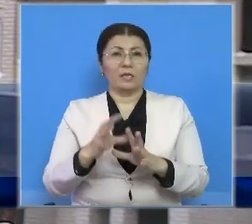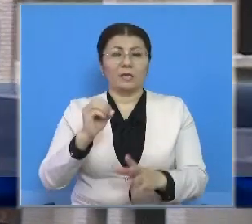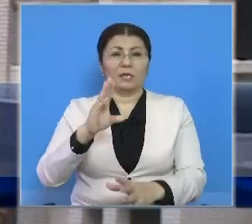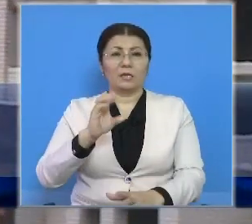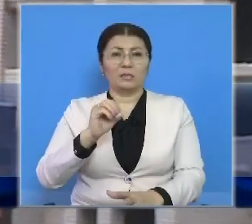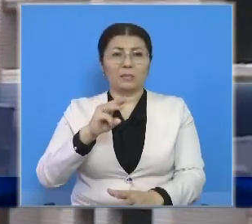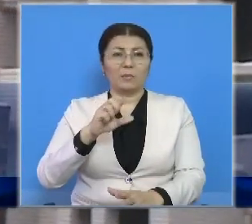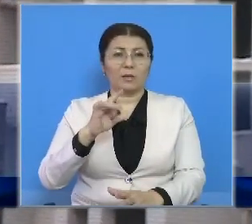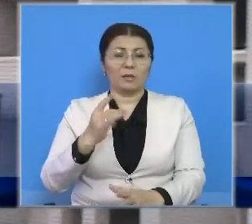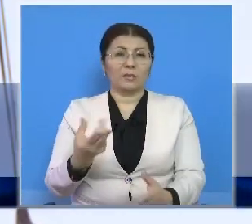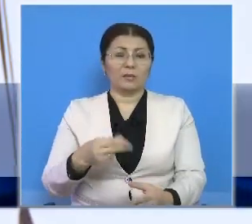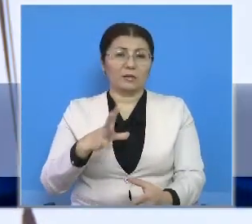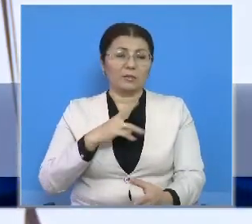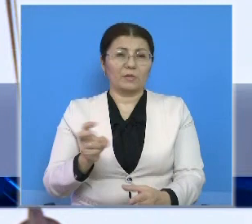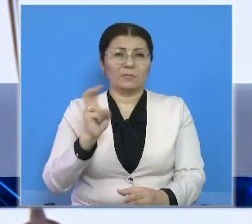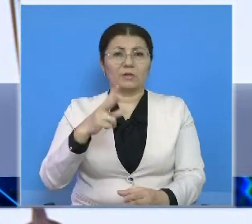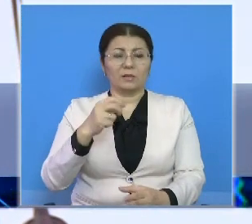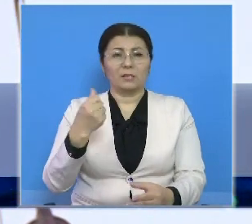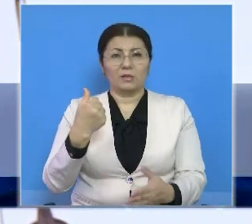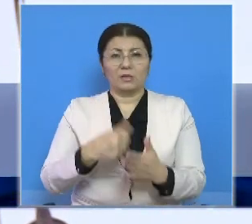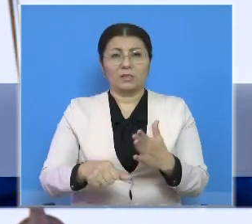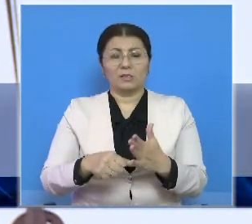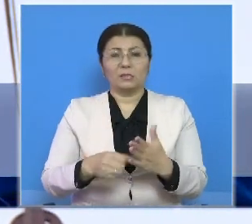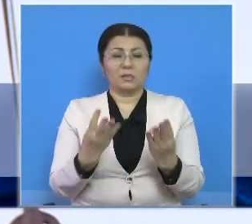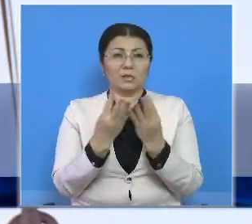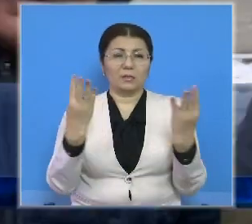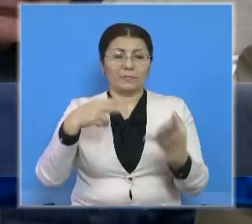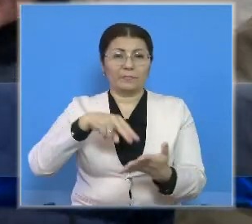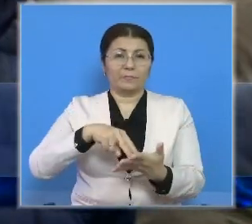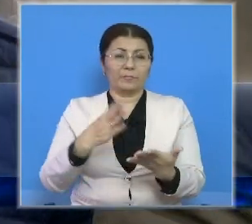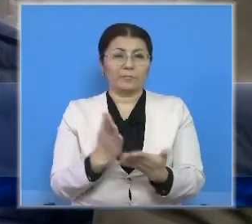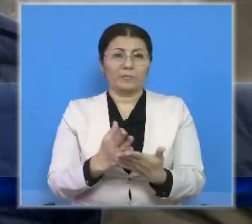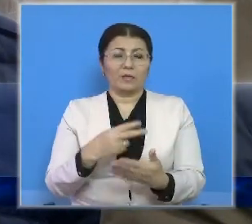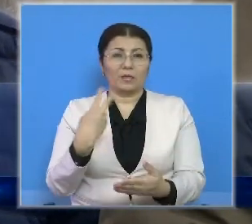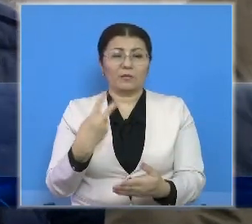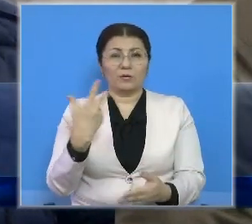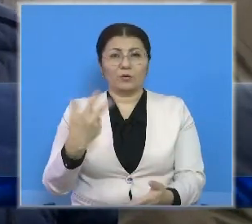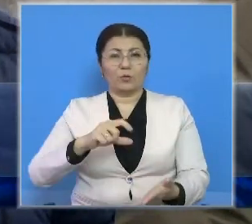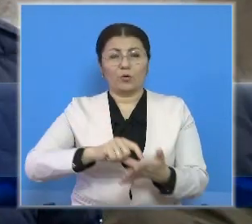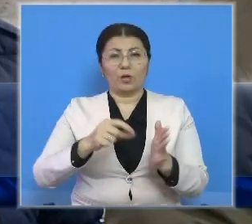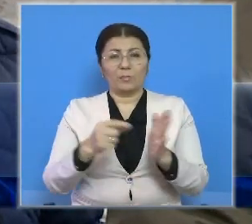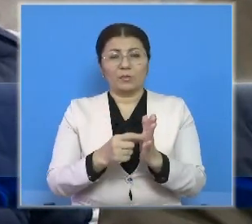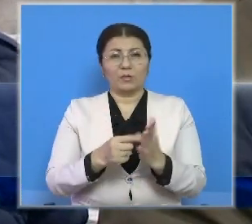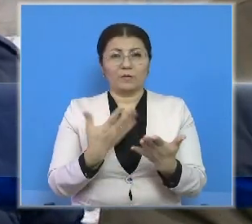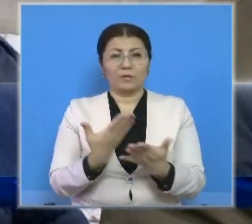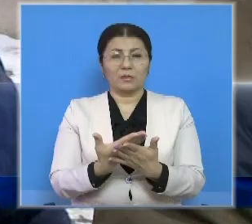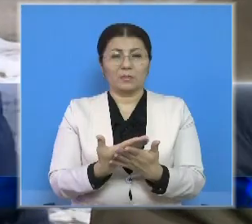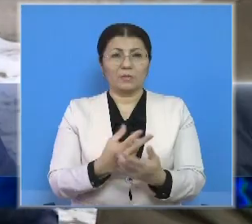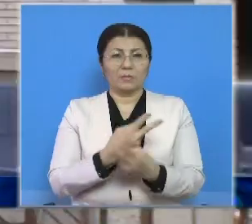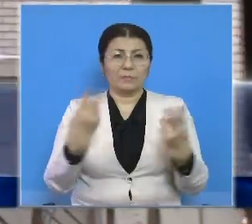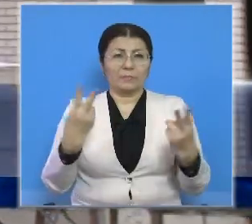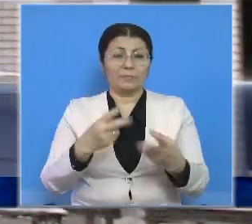в которые будут заселены 360 очередников. Здесь есть 2- и 3-комнатные квартиры.